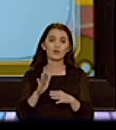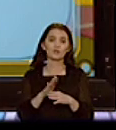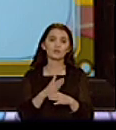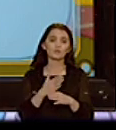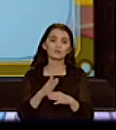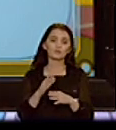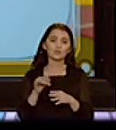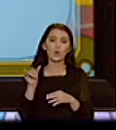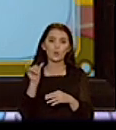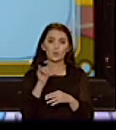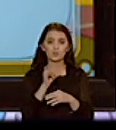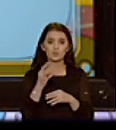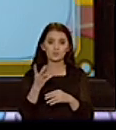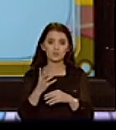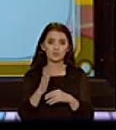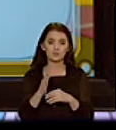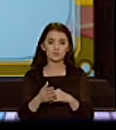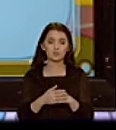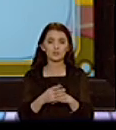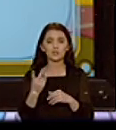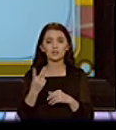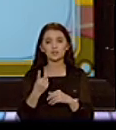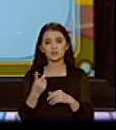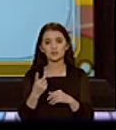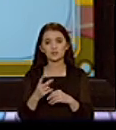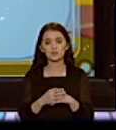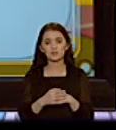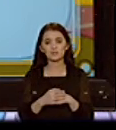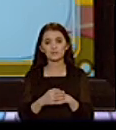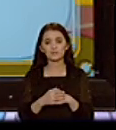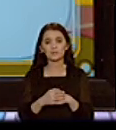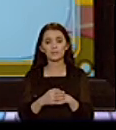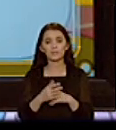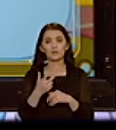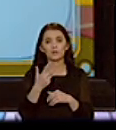bo'luvchiga ko'paytiramiz. Ikkinchisida esa